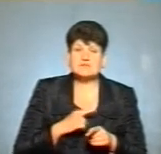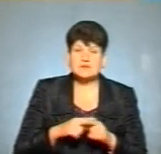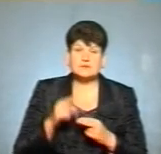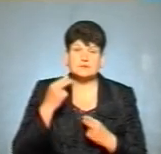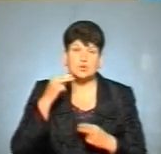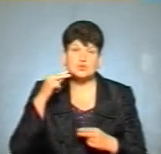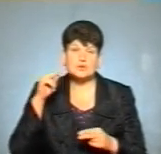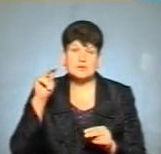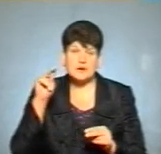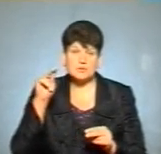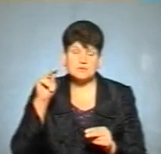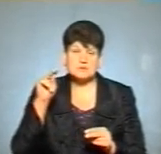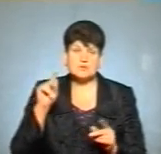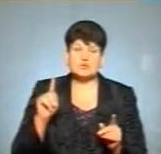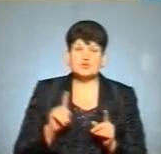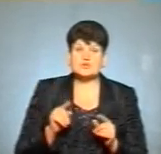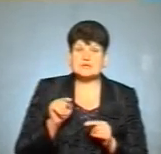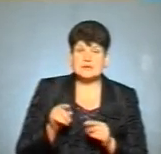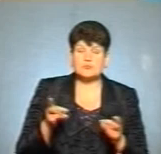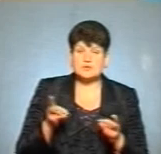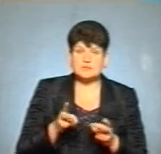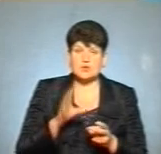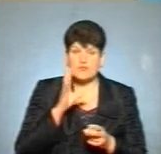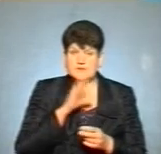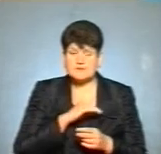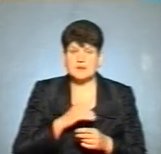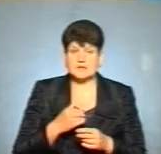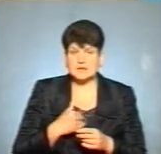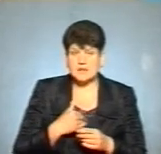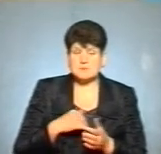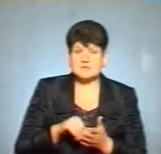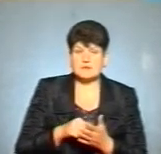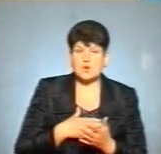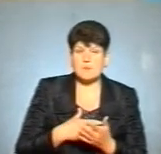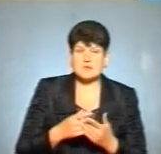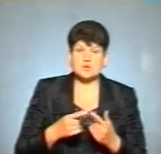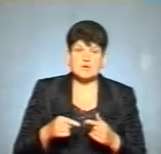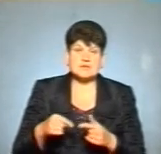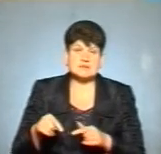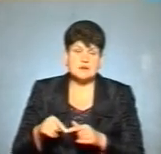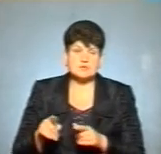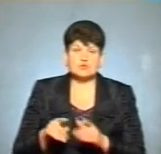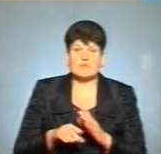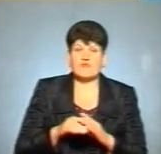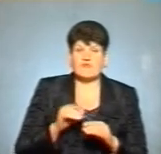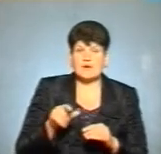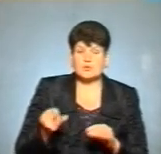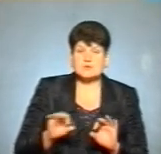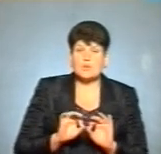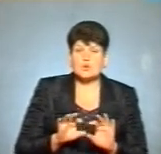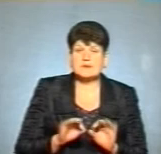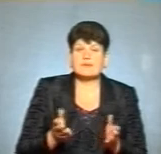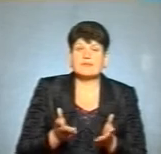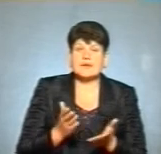що за ними потрібно встигати, в тому числі і нам, як представникам громадських організацій, щоб виборцям роз'ясняти, так, де